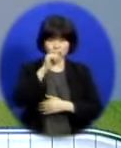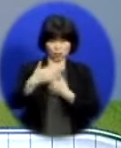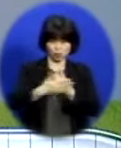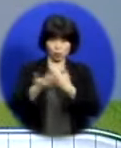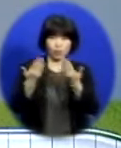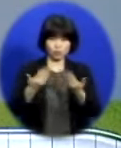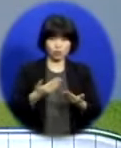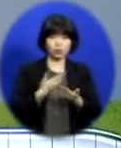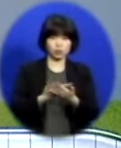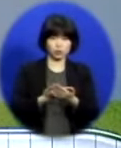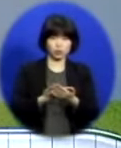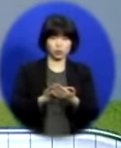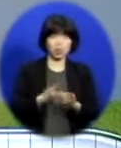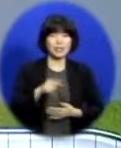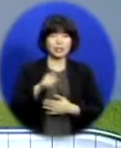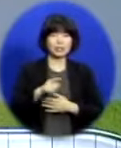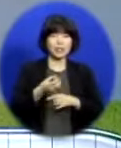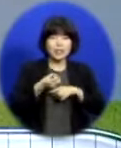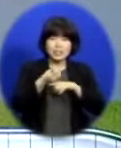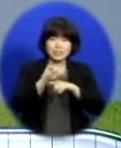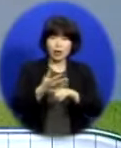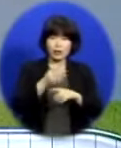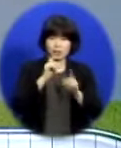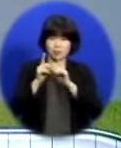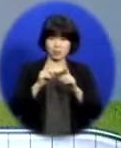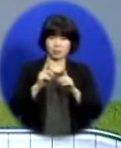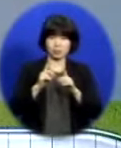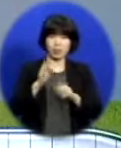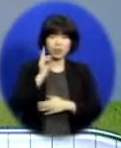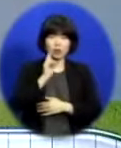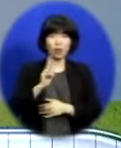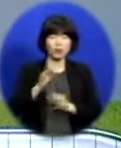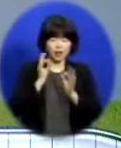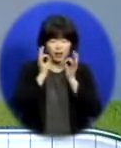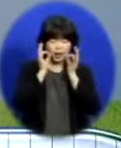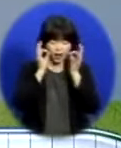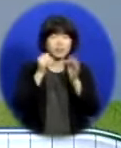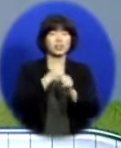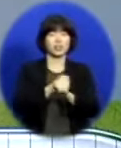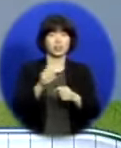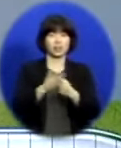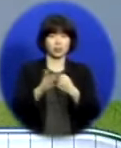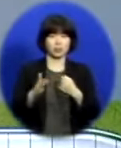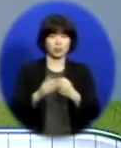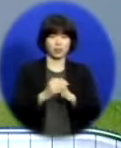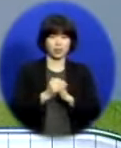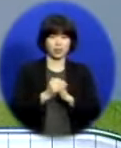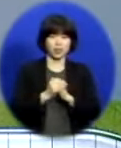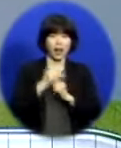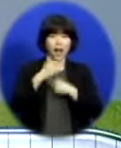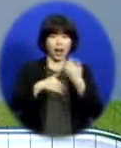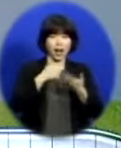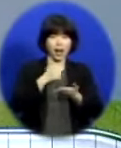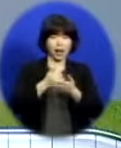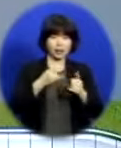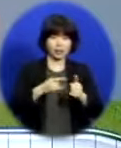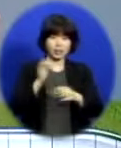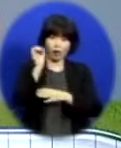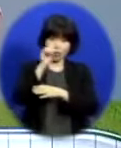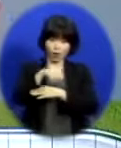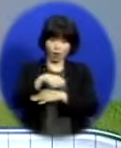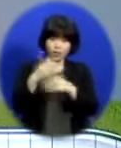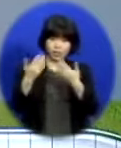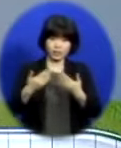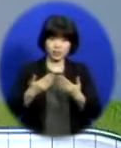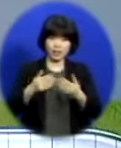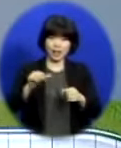해주십시오 그것은 전할 말씀이 너무나 간절했기 때문입니다 하나님께서 허락하셨던